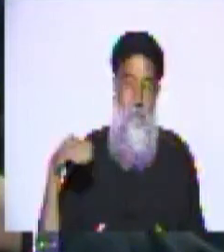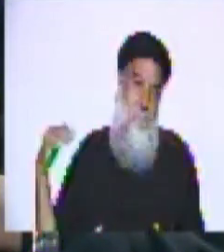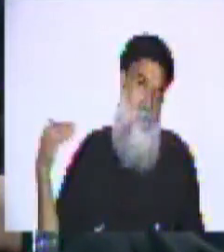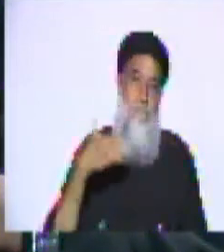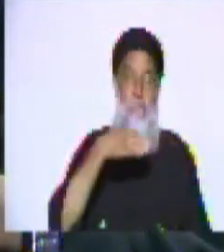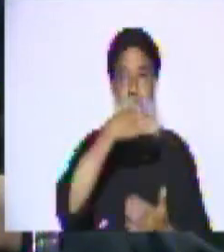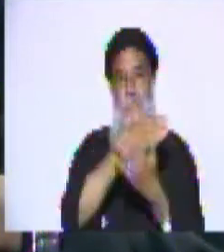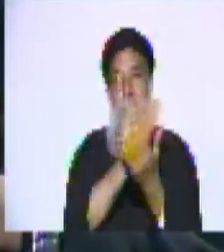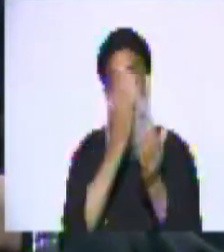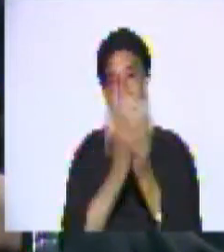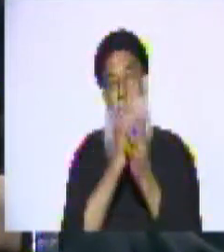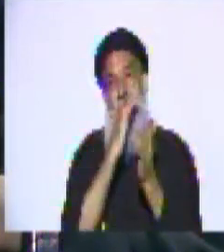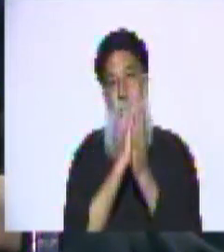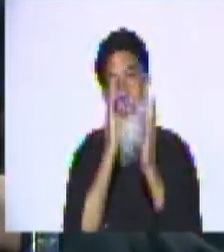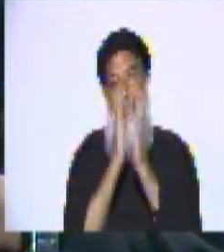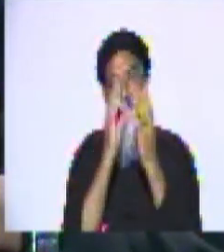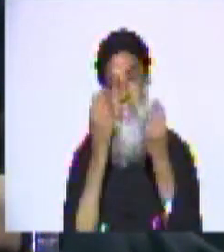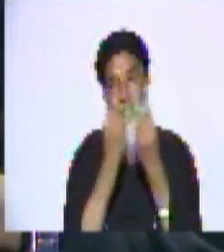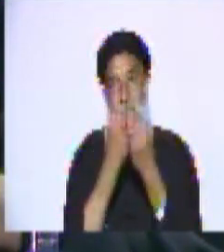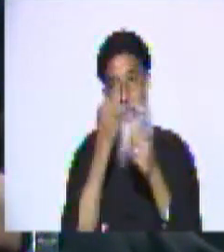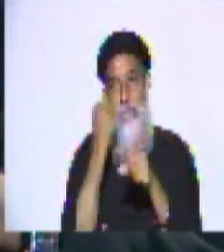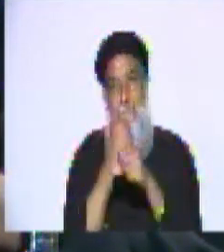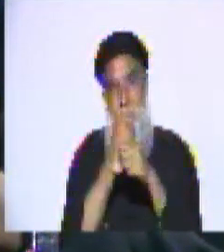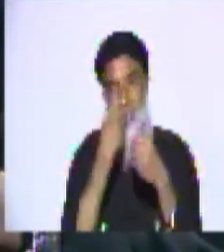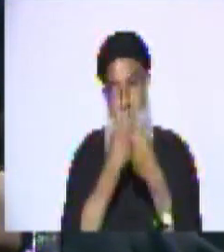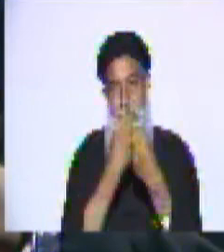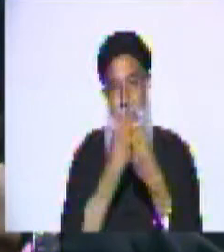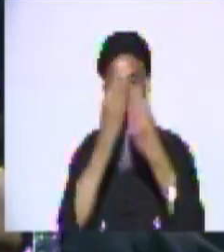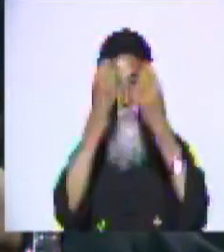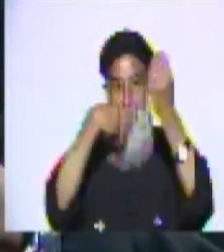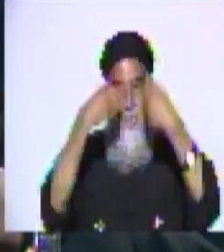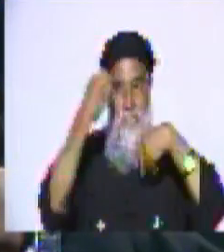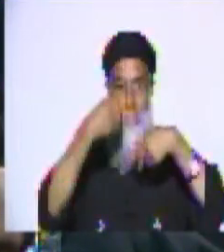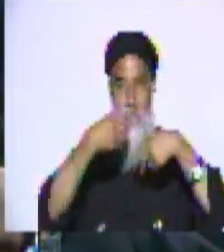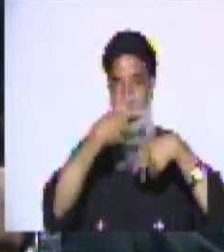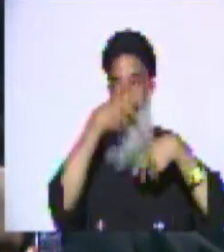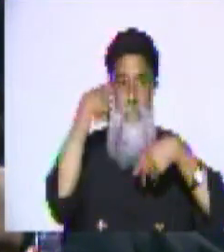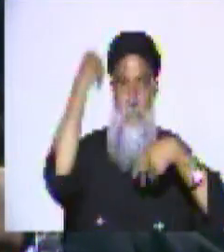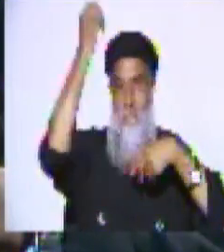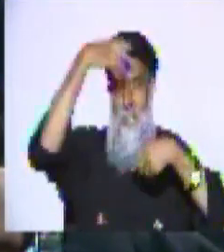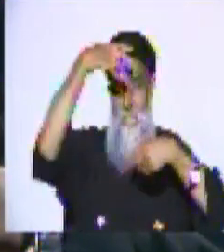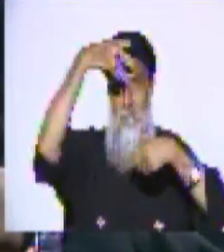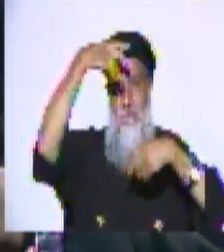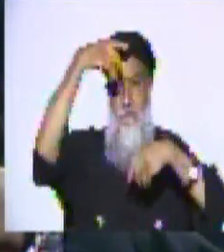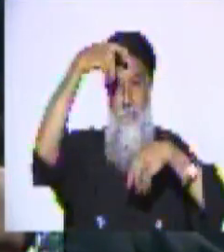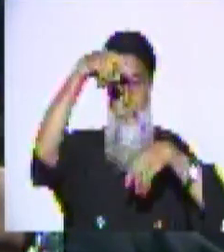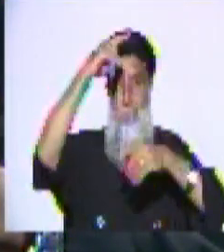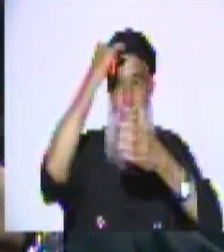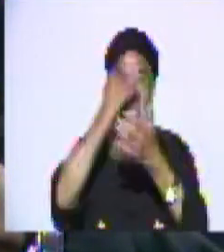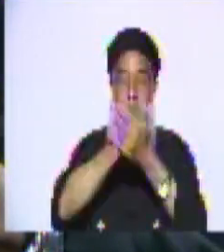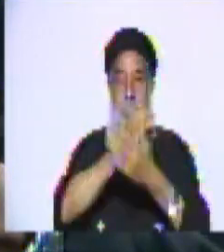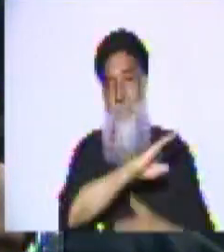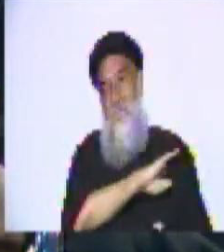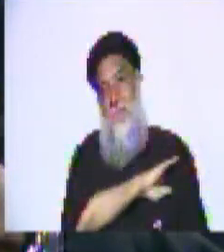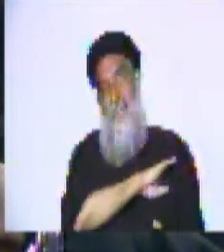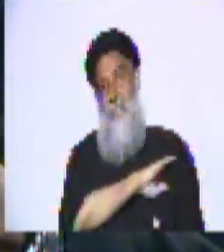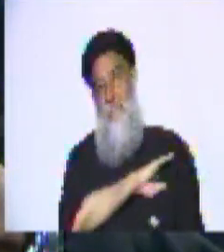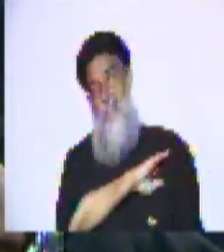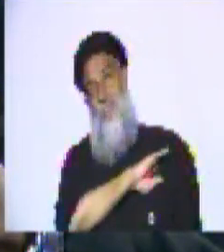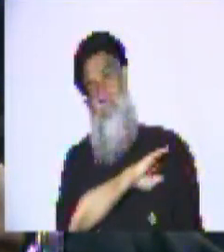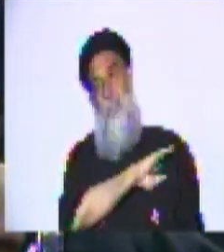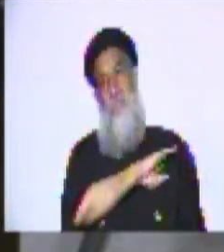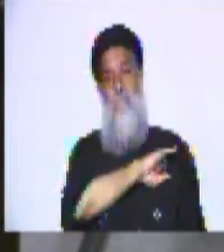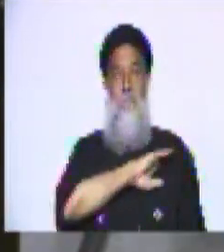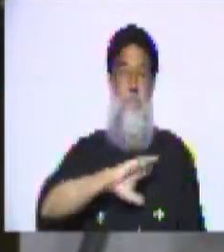الميراث والجسد ونوال موعدهم في المسيح بالإنجيل. أيوه ده كان قائد 100